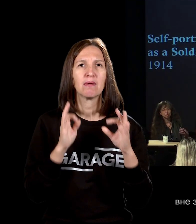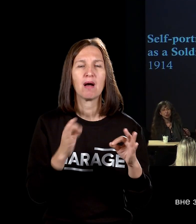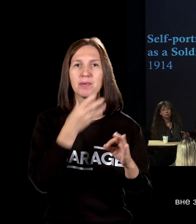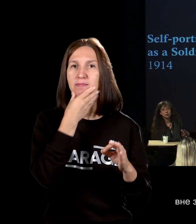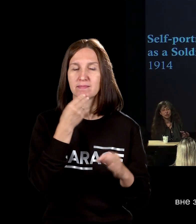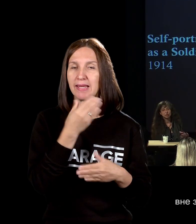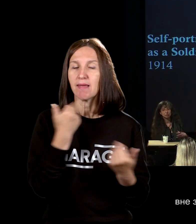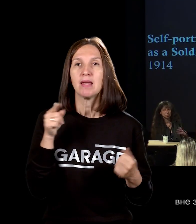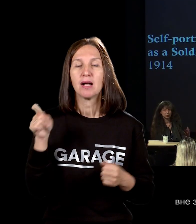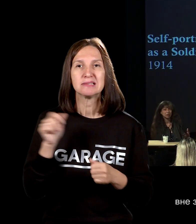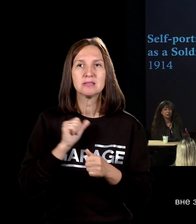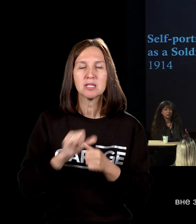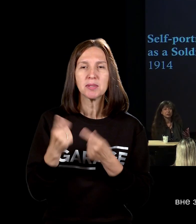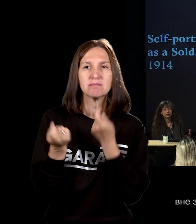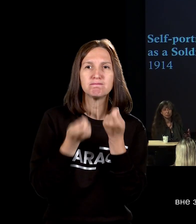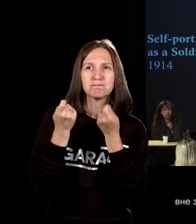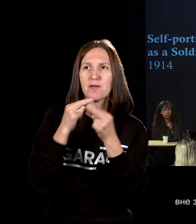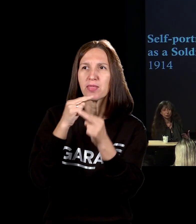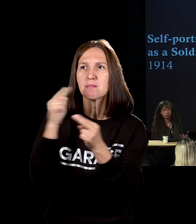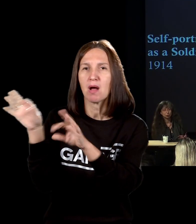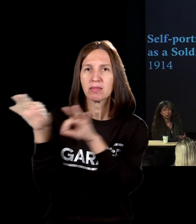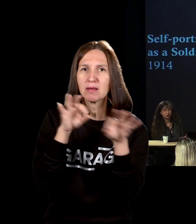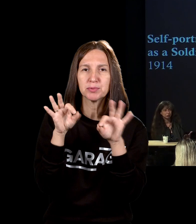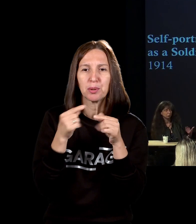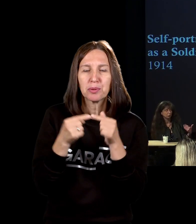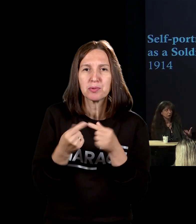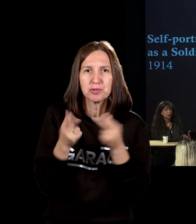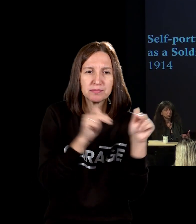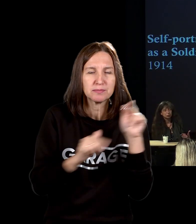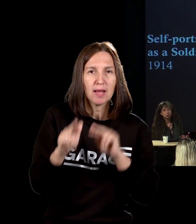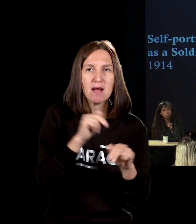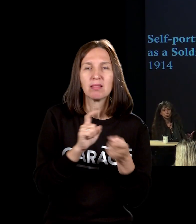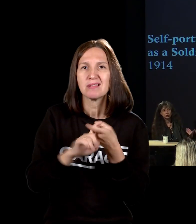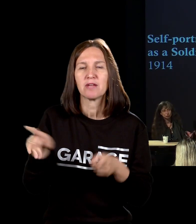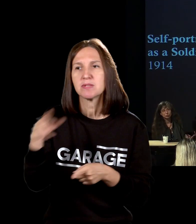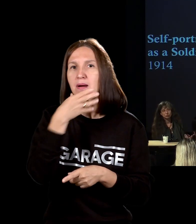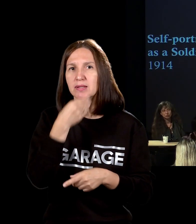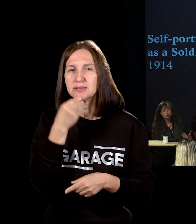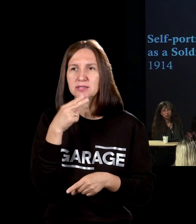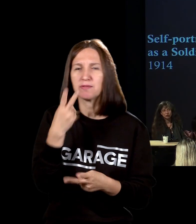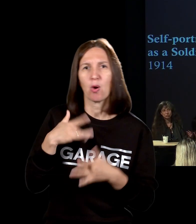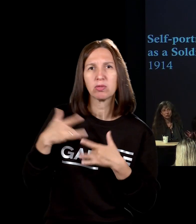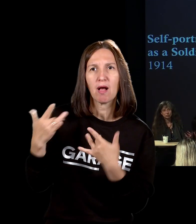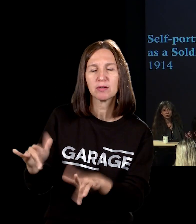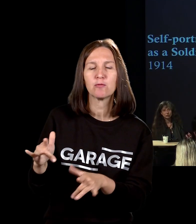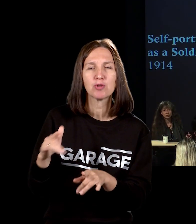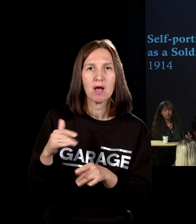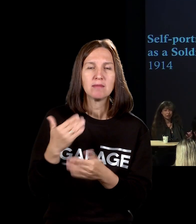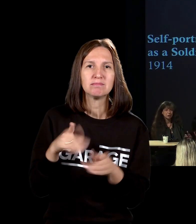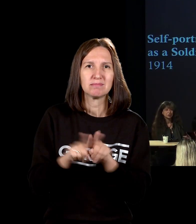зависимости от того, красивые они или отталкивающие, да, то, что есть у Дюрера, то, что есть у Грюнвальда, то, что есть